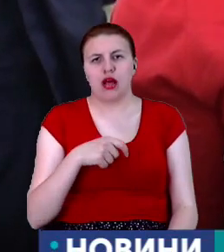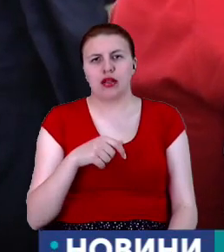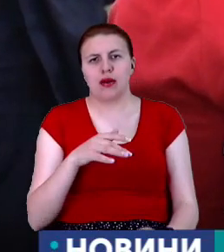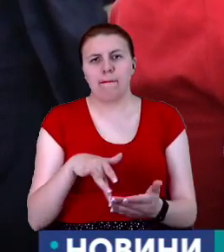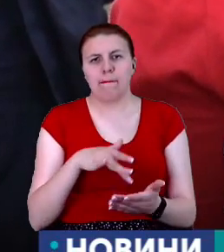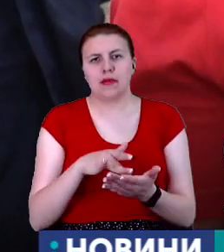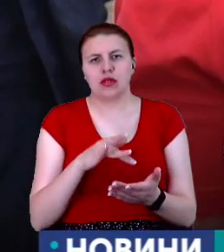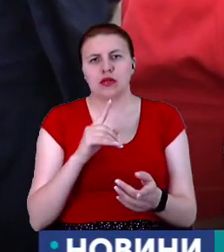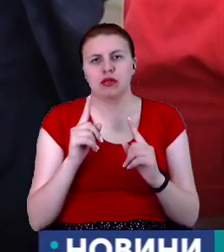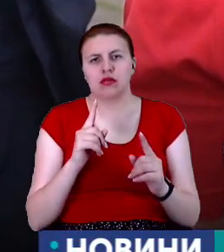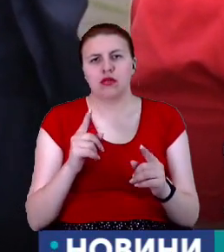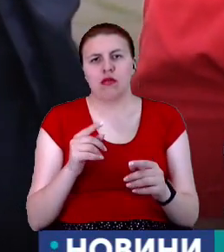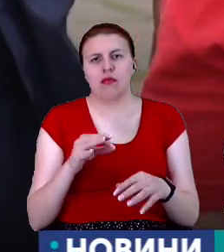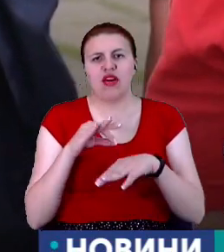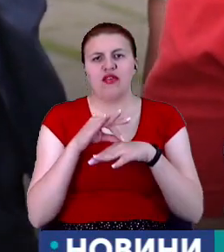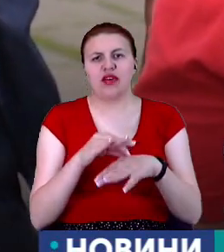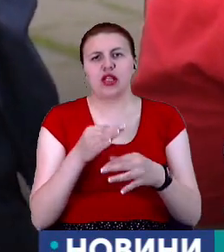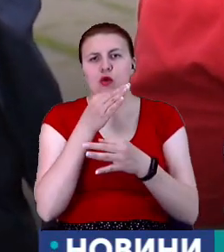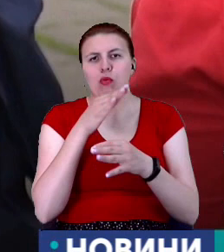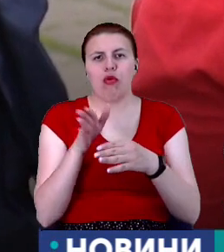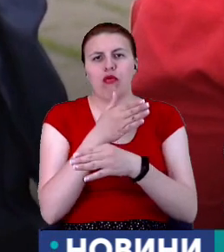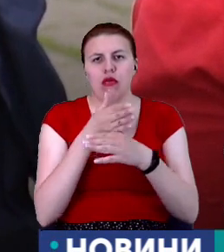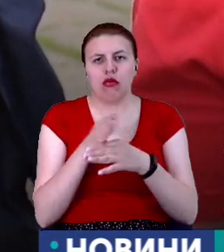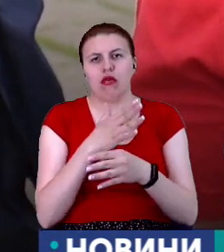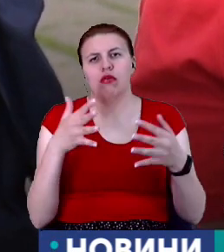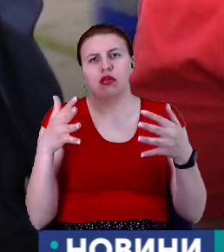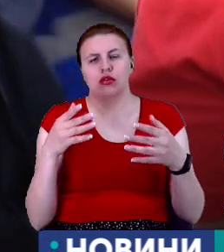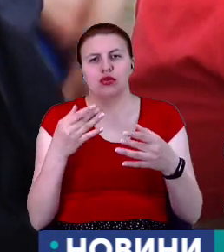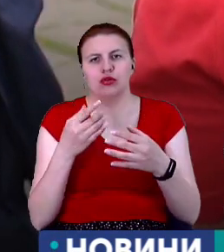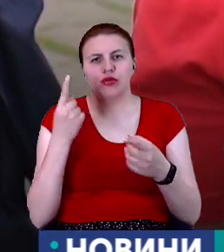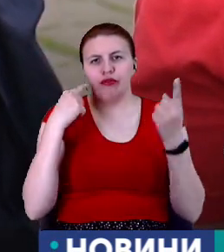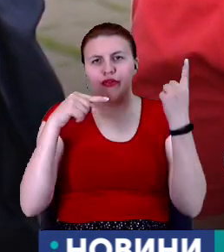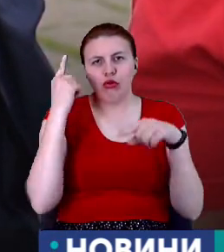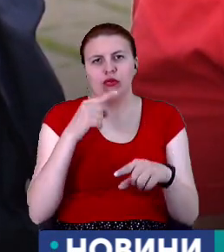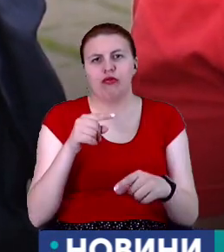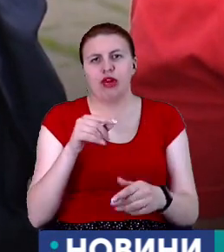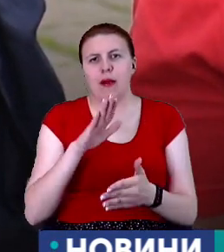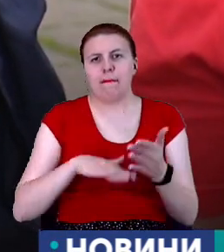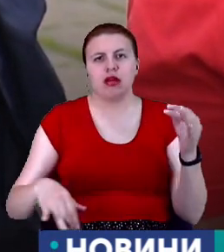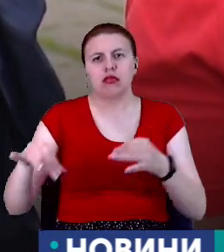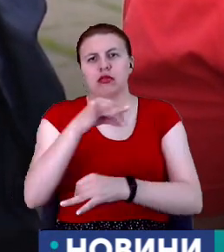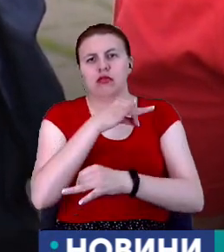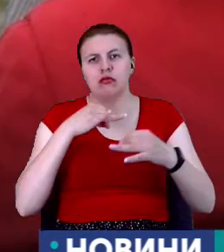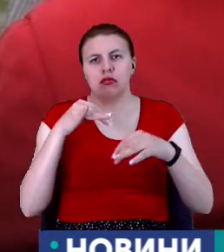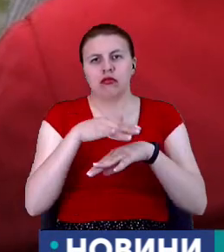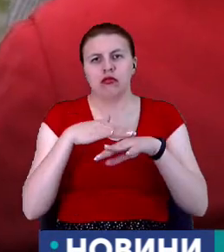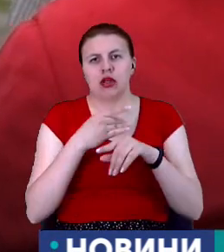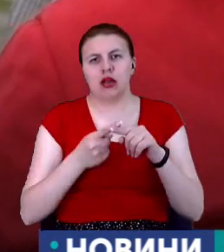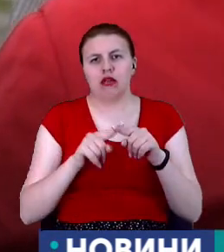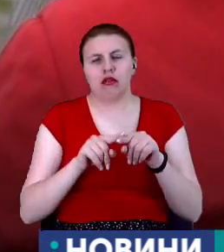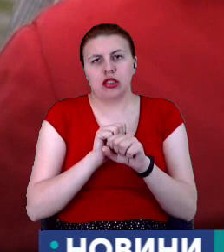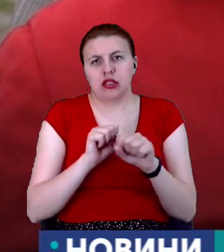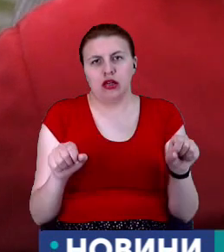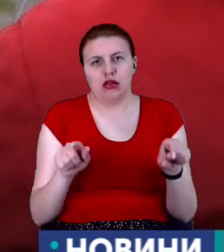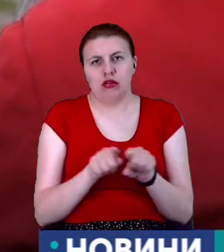будь-какую реорганизацию, что-то менять без консультации с громадскостью, без широких обсуждений, это просто недопустимо. На сегодняшний